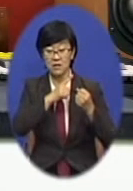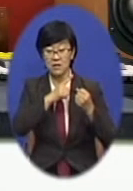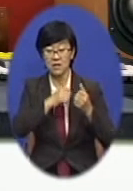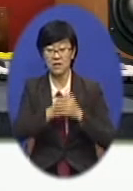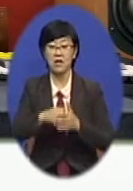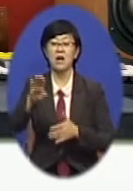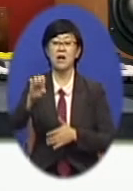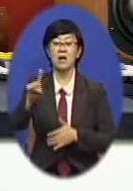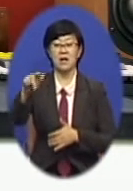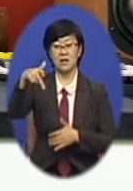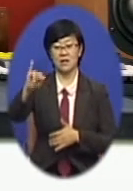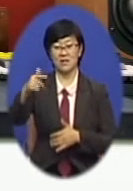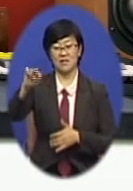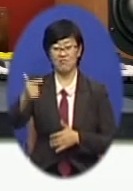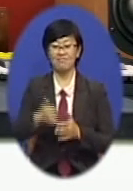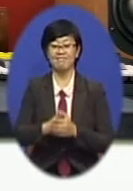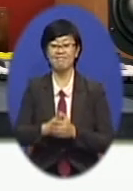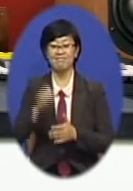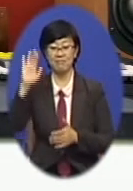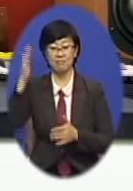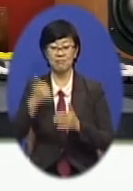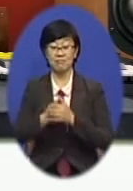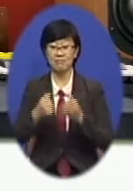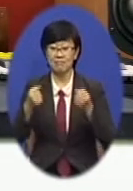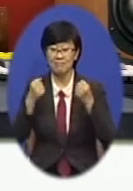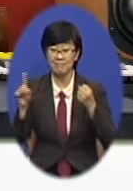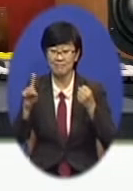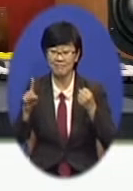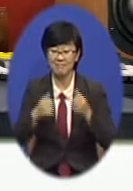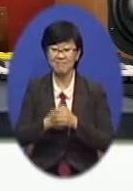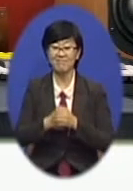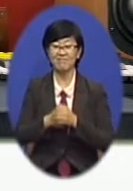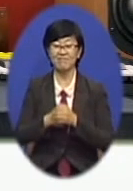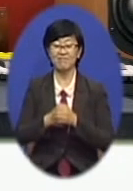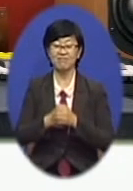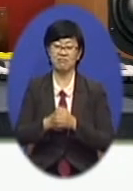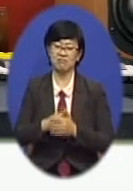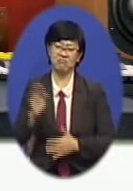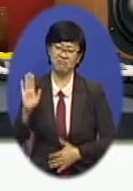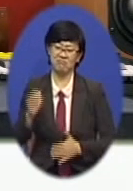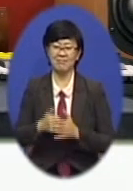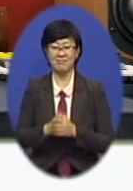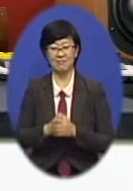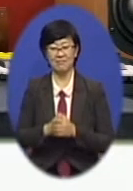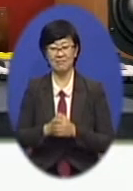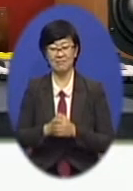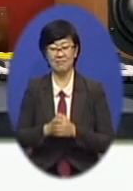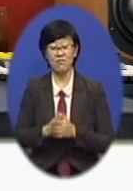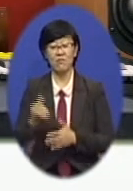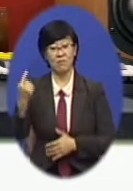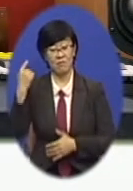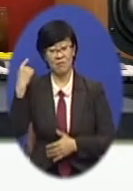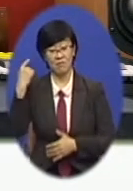파킨슨 환자잖아요. 아, 요즘 건강은 좀 어떠세요? 많이 네? 좋아지셨어요? 요즘 건강은? 안 좋아졌어요. 아, 왜요, 왜요, 어제도,